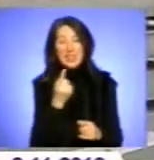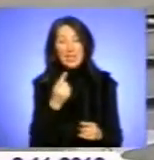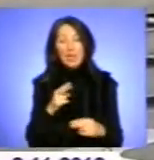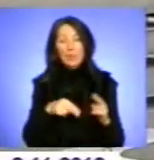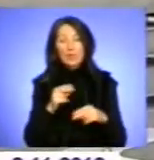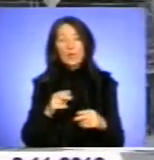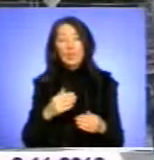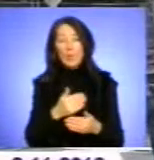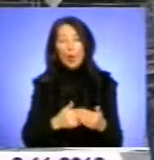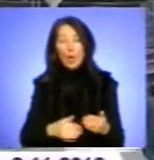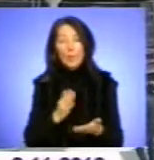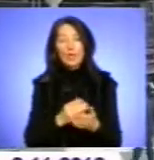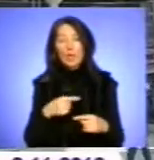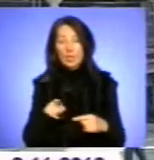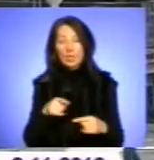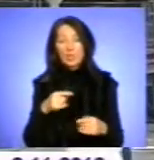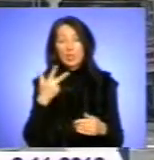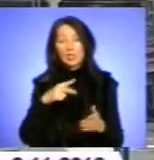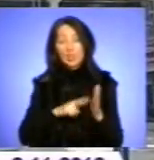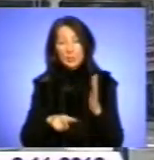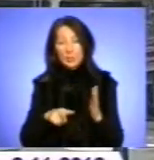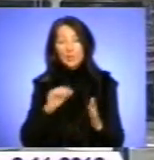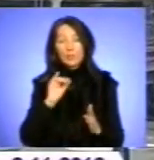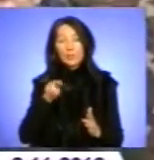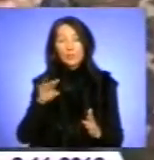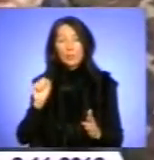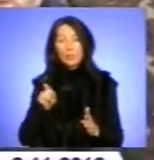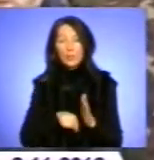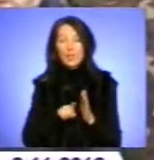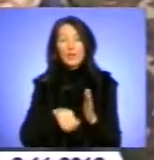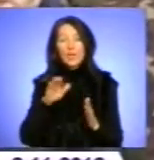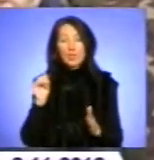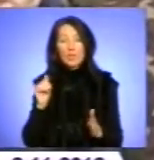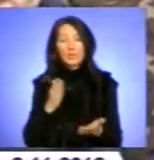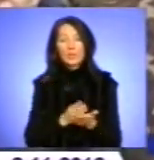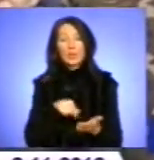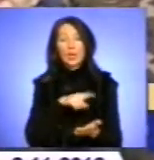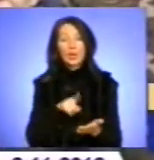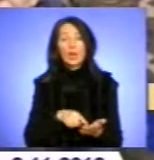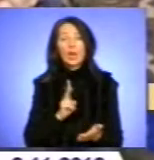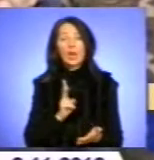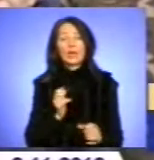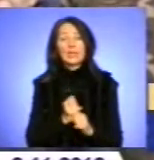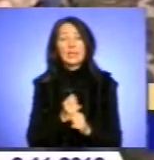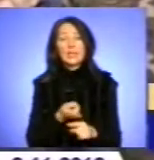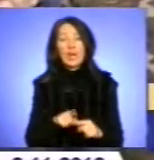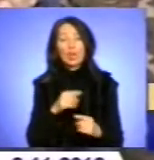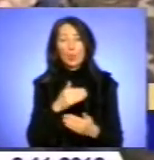30/70, програма іпотечного кредитування та програма здешевлення кредитів. Стоїть питання про те, як зробити цю